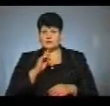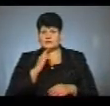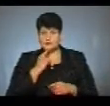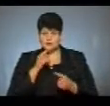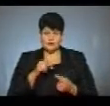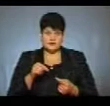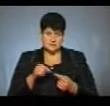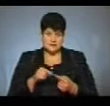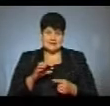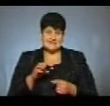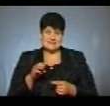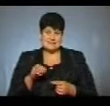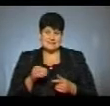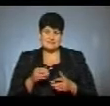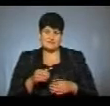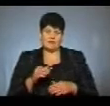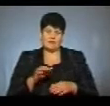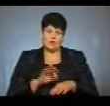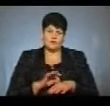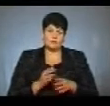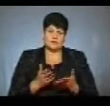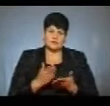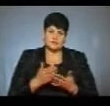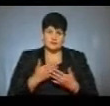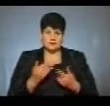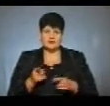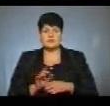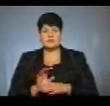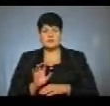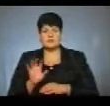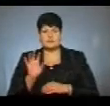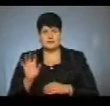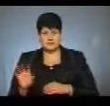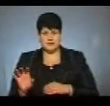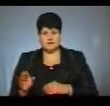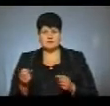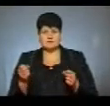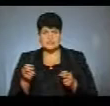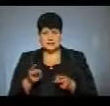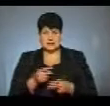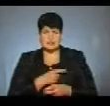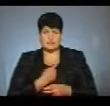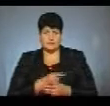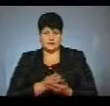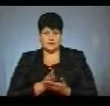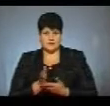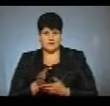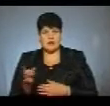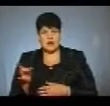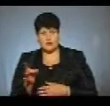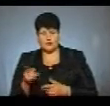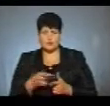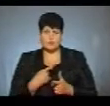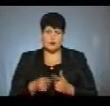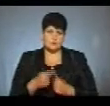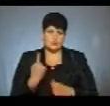визначити степінь придатності до військової служби, таких призовників ми скеруємо в профільні лікувальні заклади районного або